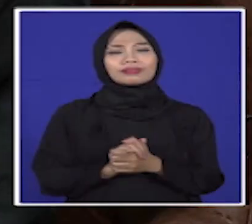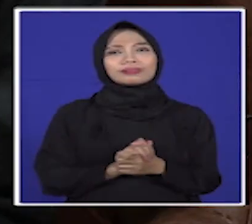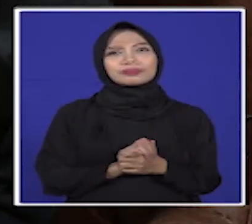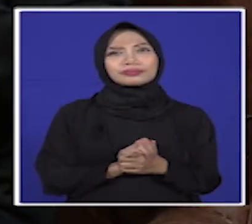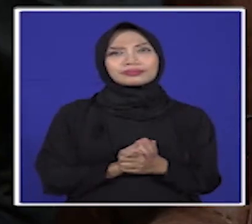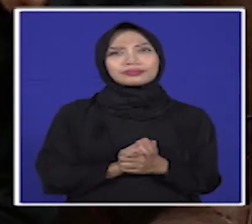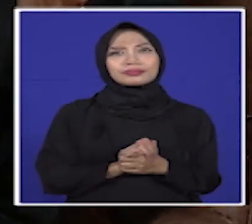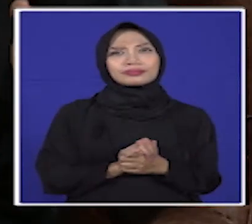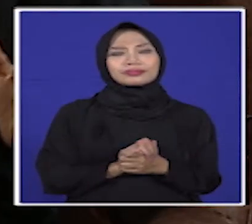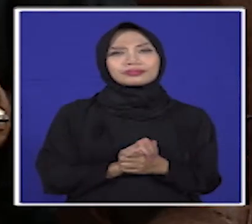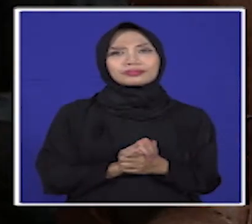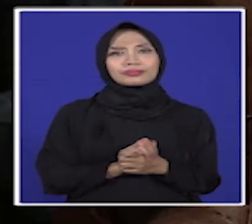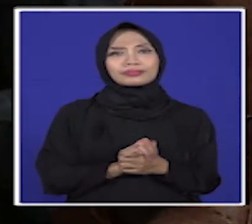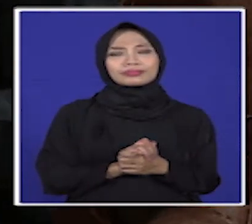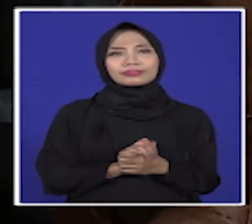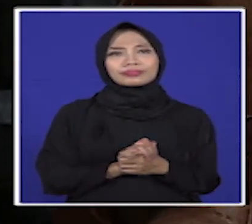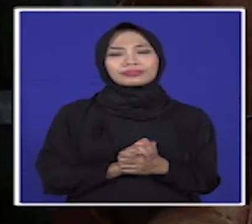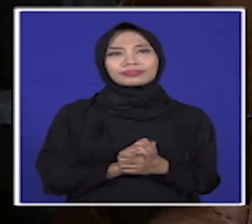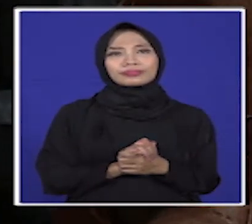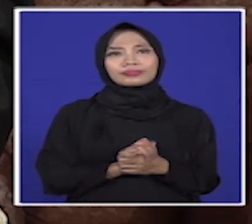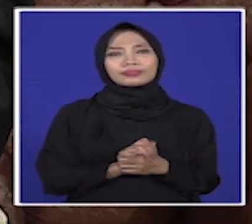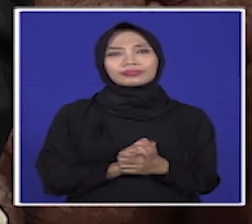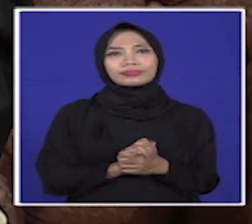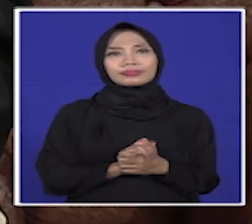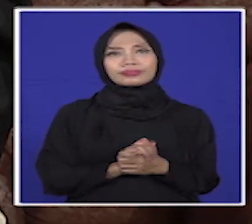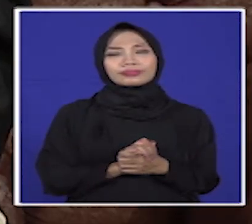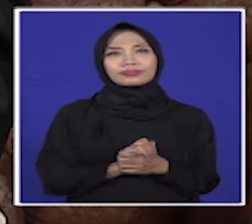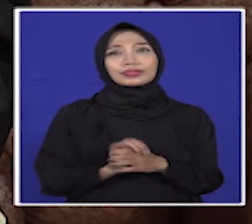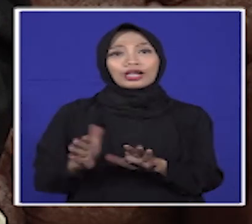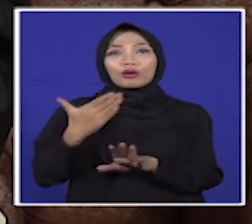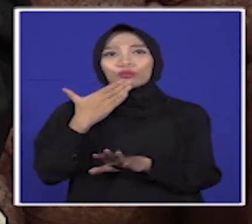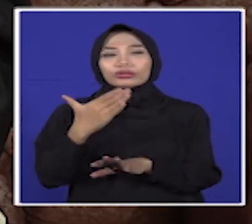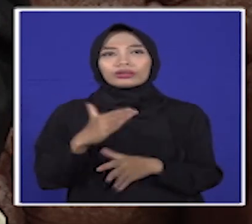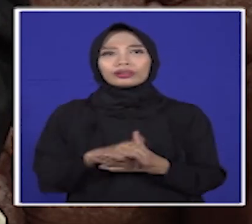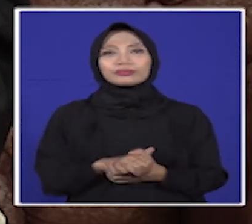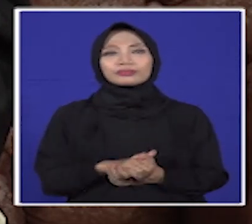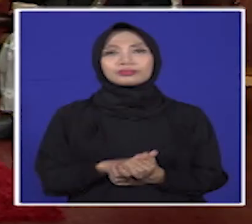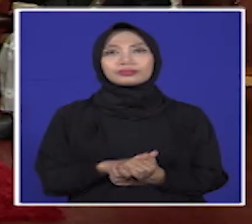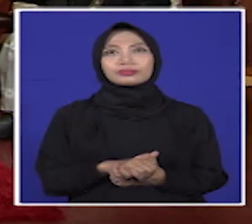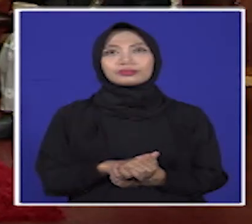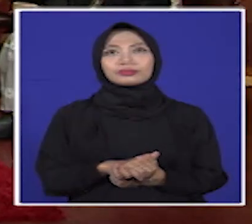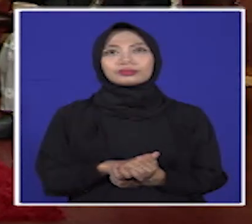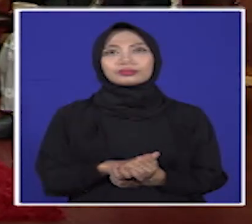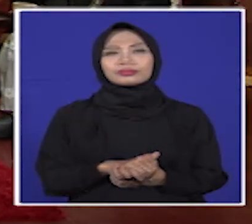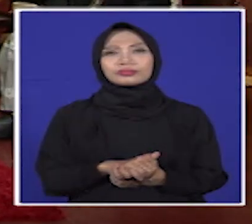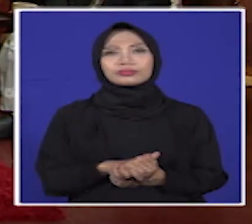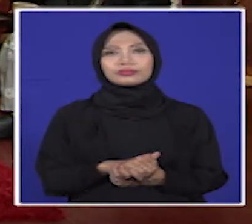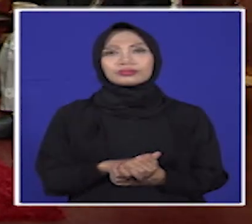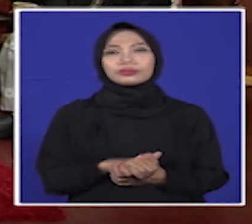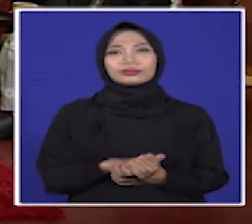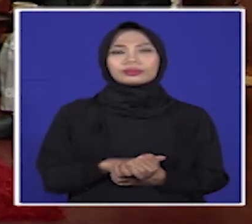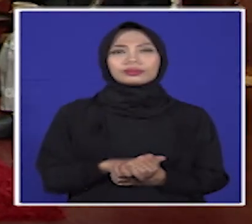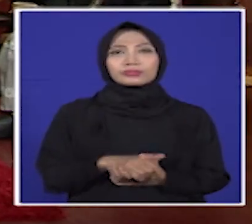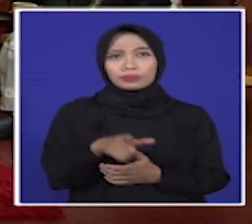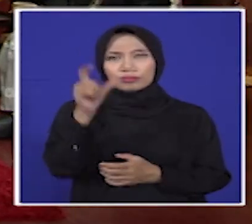jelas, memperoleh ketenangan hidup, kan seperti itu. Ketika emang selama pernikahan itu ada hal yang mencurigakan dari Mbak